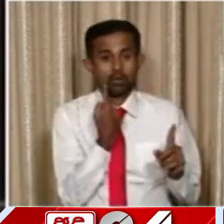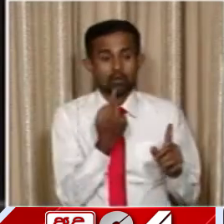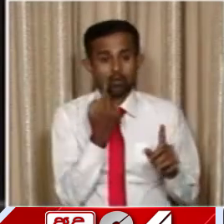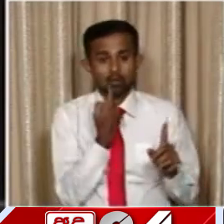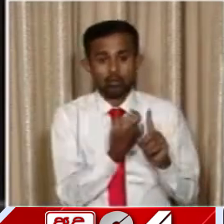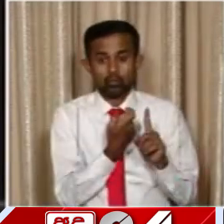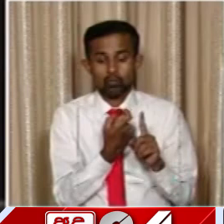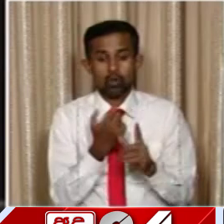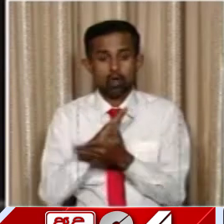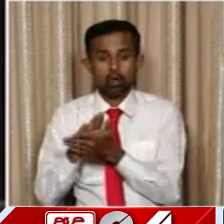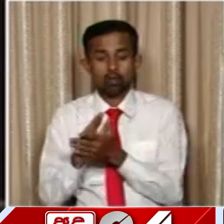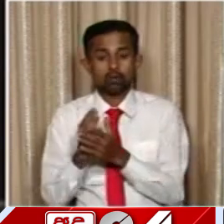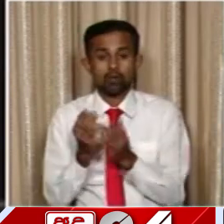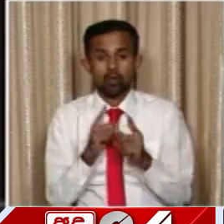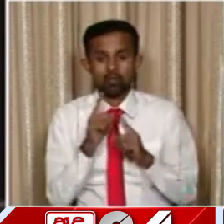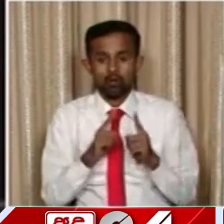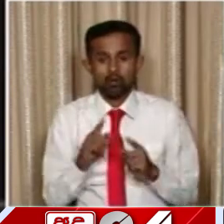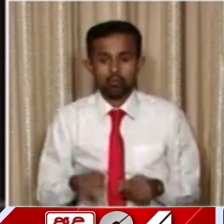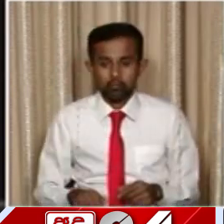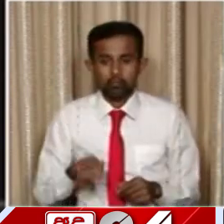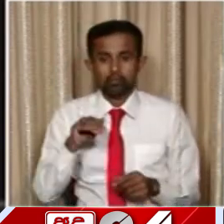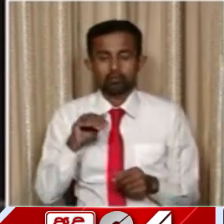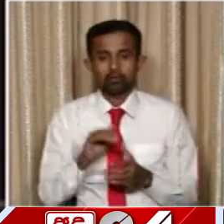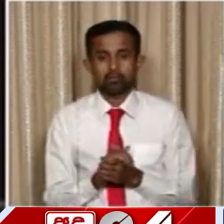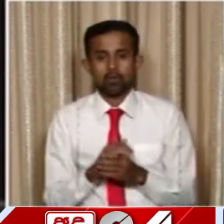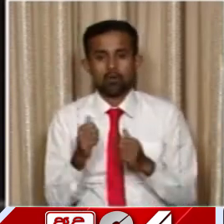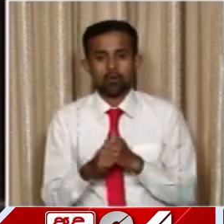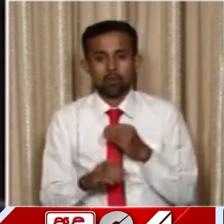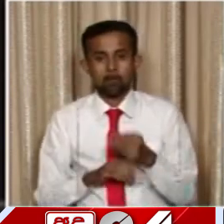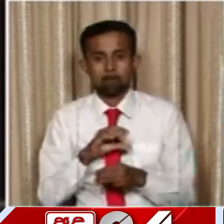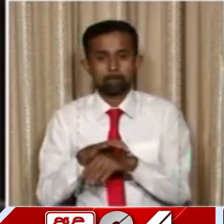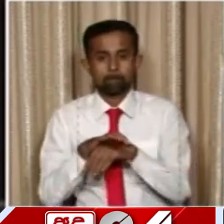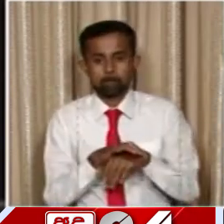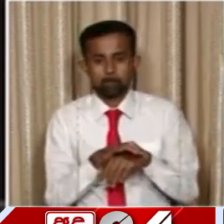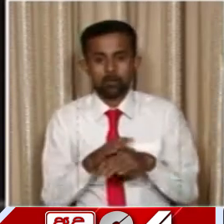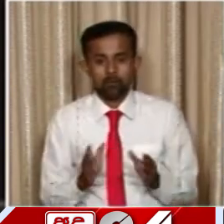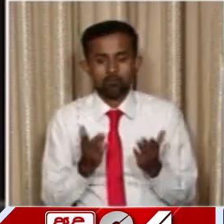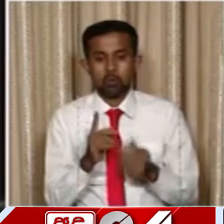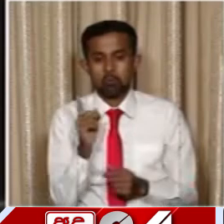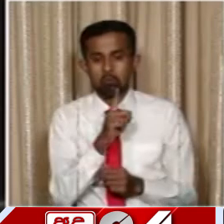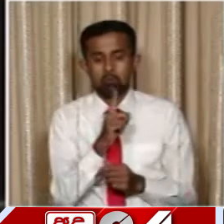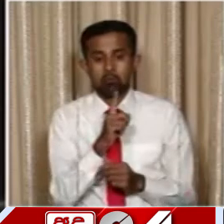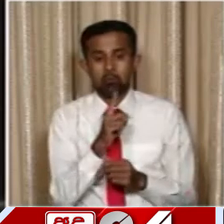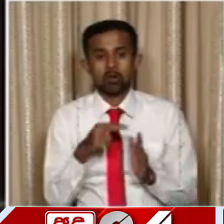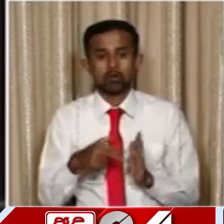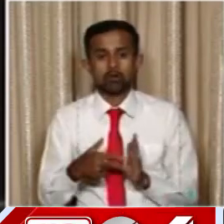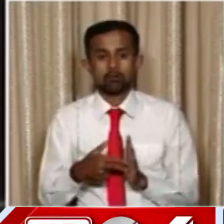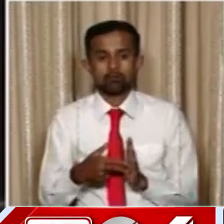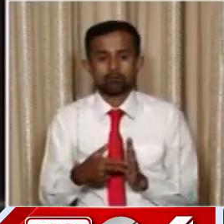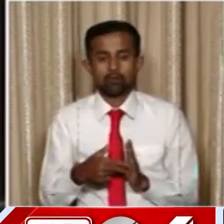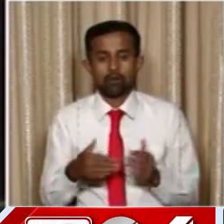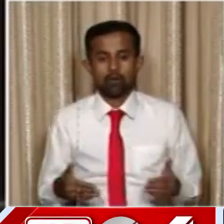කා ව්‍යාපෘති ගැන කතා කරේ. හැබැයි ගරු සභාපතිතුමනි අපි හදලා ආයෝජකයව ගෙනල්ලා මේ රටේ කරන්න ගියපු පළවෙනි කේබල් කා ව්‍යාපෘතිය